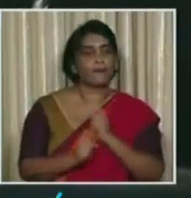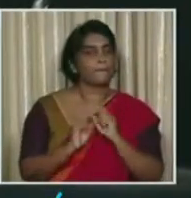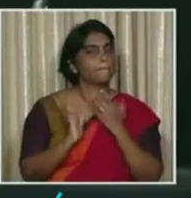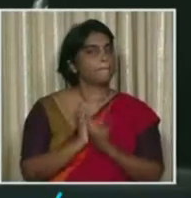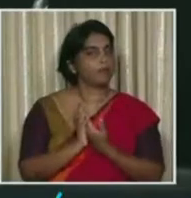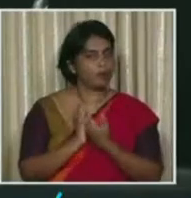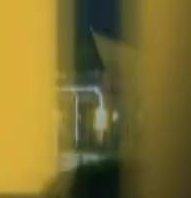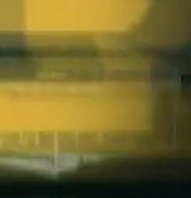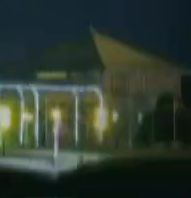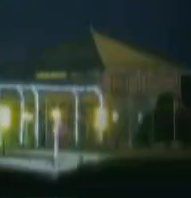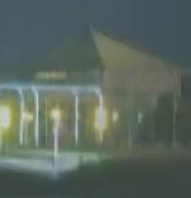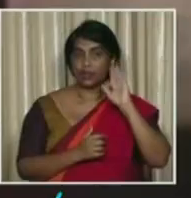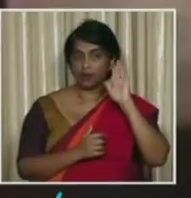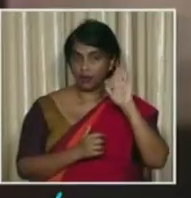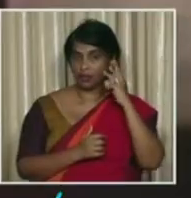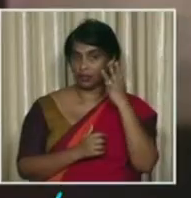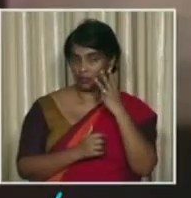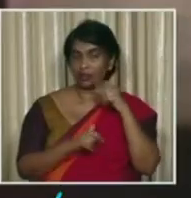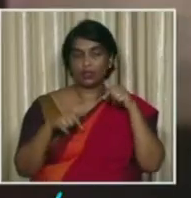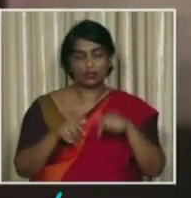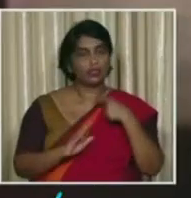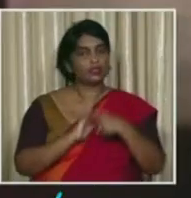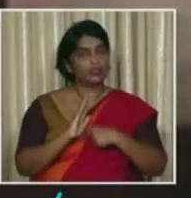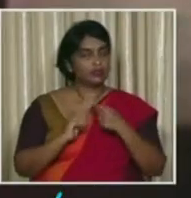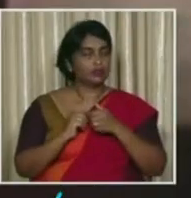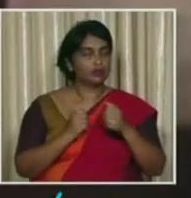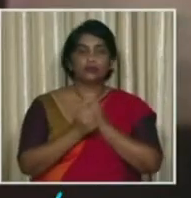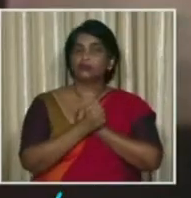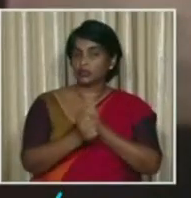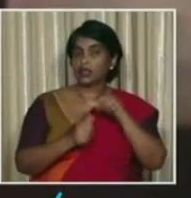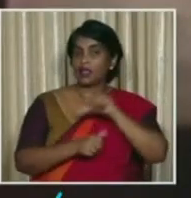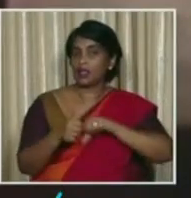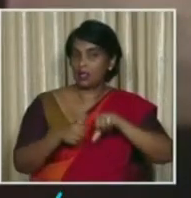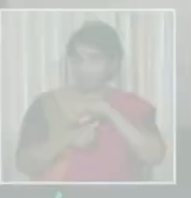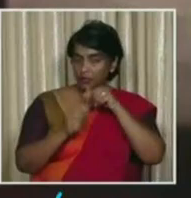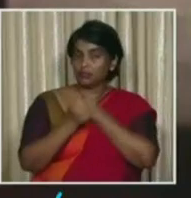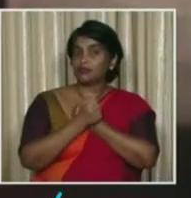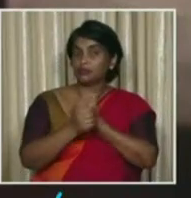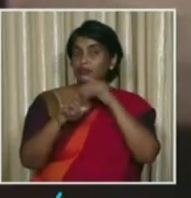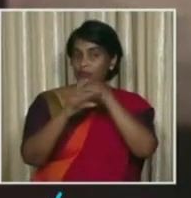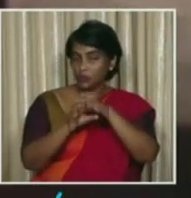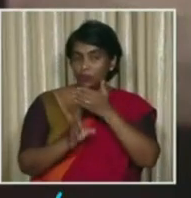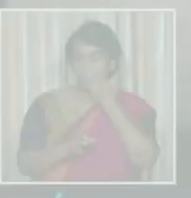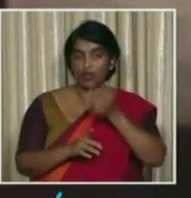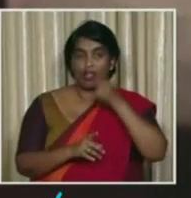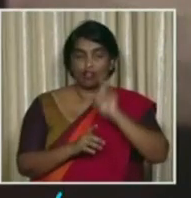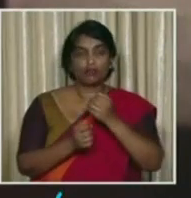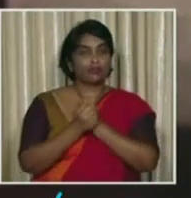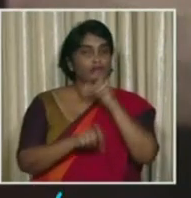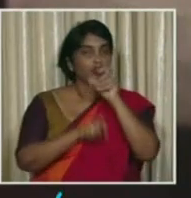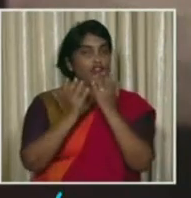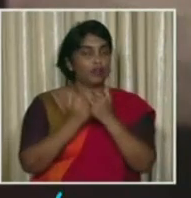විදිහට එක සකස් කරන්න පුළුවන්. දැනට ශ්‍රී ලංකාවේ පවතින බන්ධනාගාර ආයතන වල රඳවා තැබිය හැකි අනුමත රඳවියන්